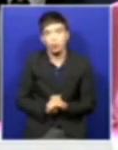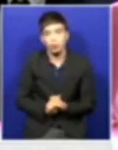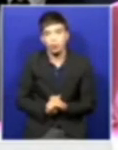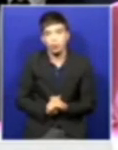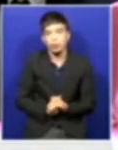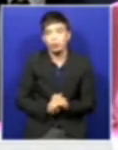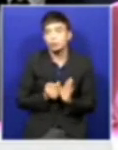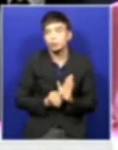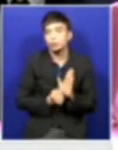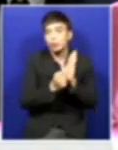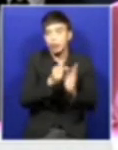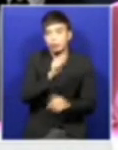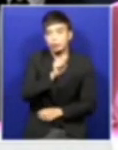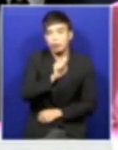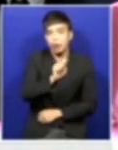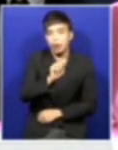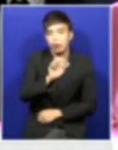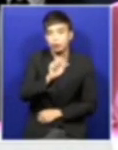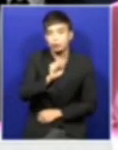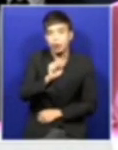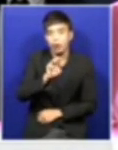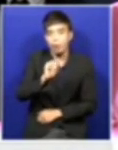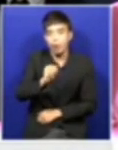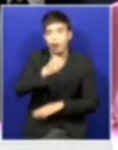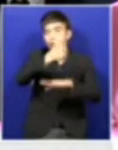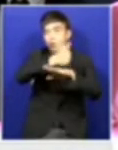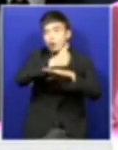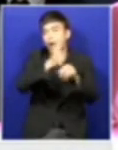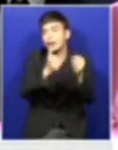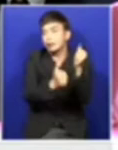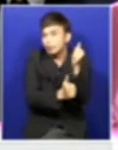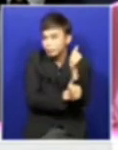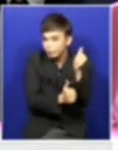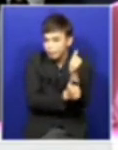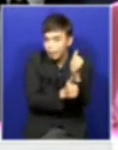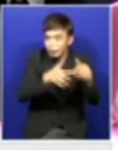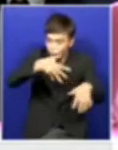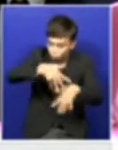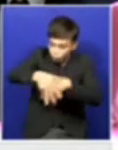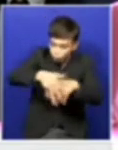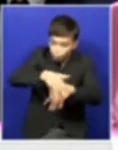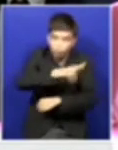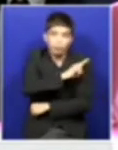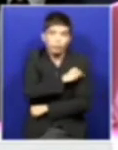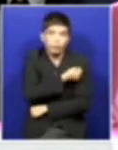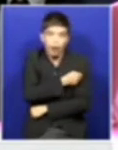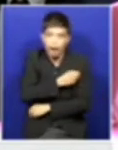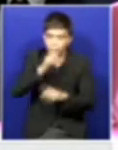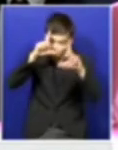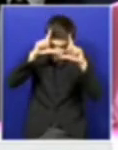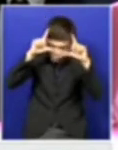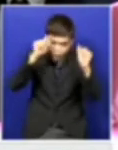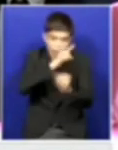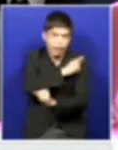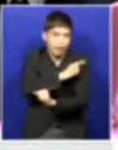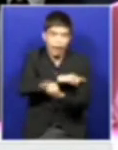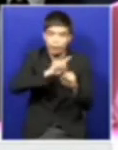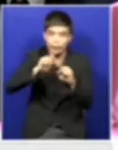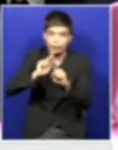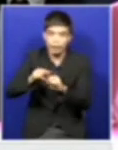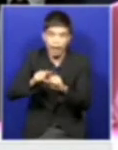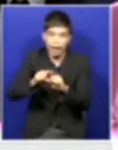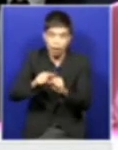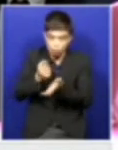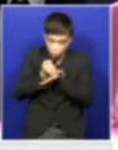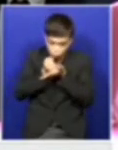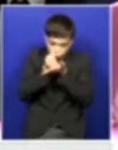ม.กำนันผู้ใหญ่บ้านผู้นำชุมชนและคุณหมอและพยาบาลทุกคนเนี่ยก็เสียสละ